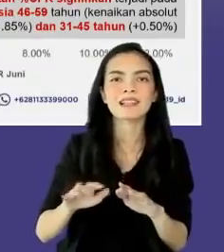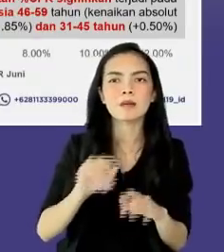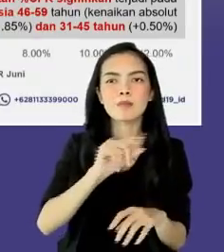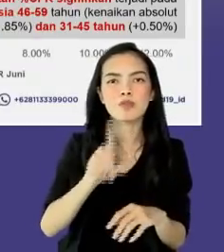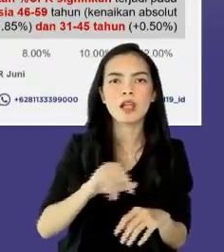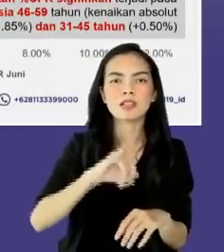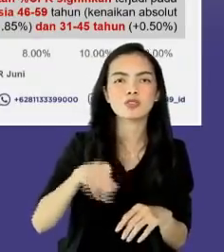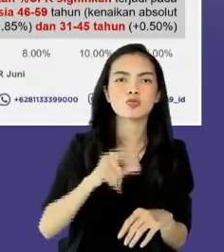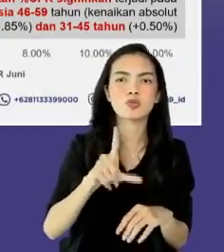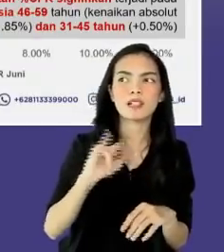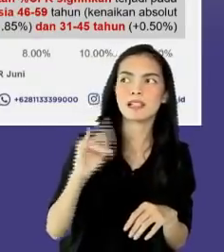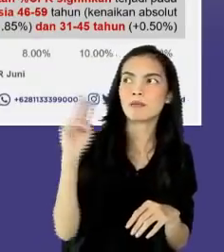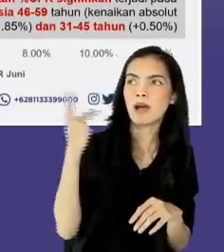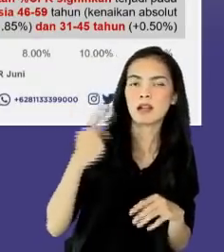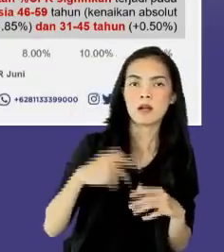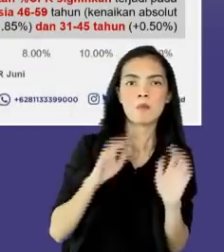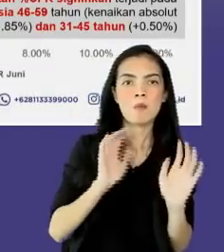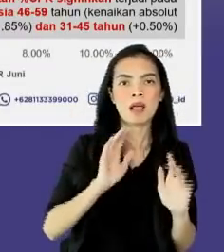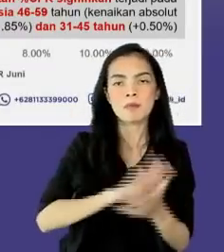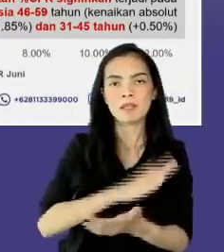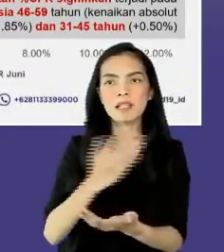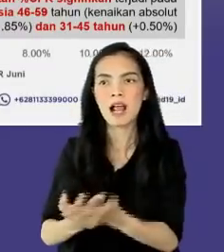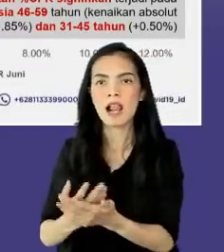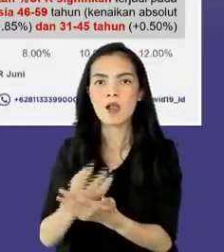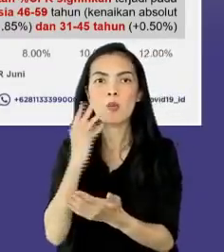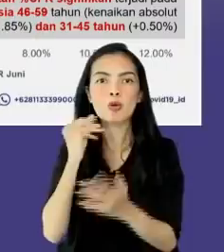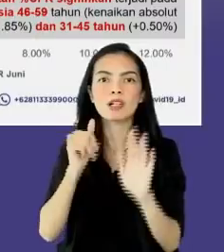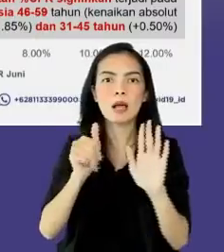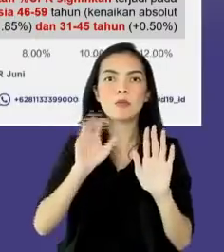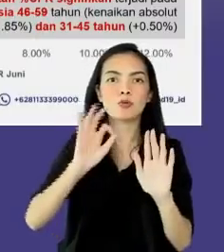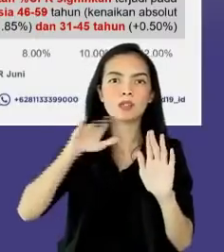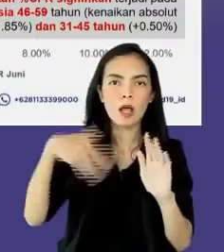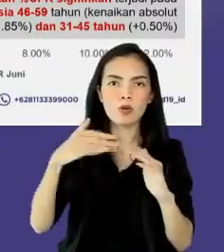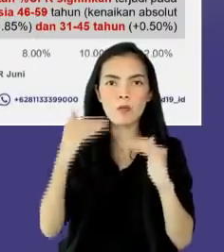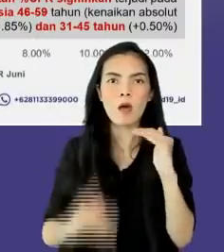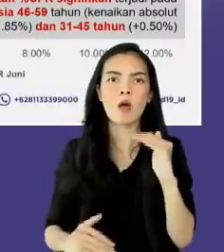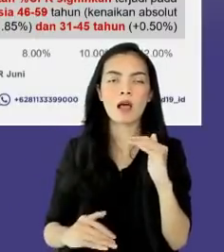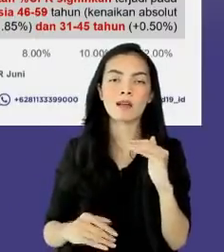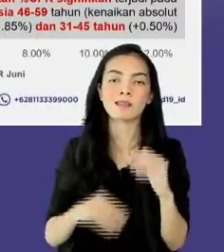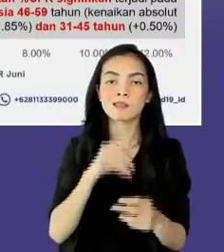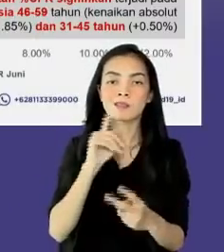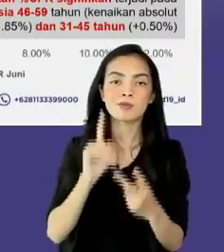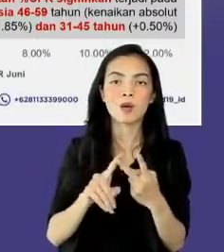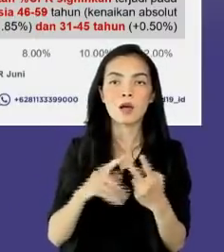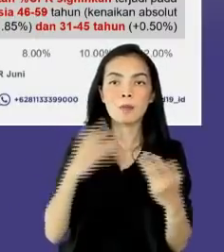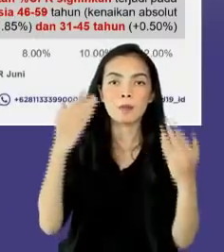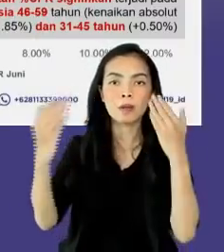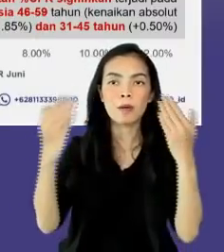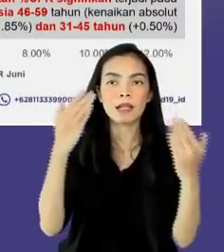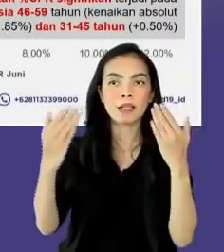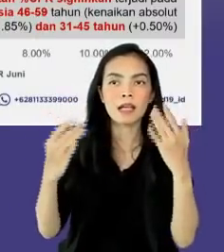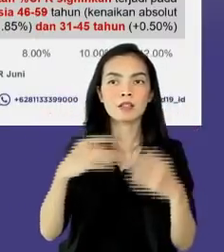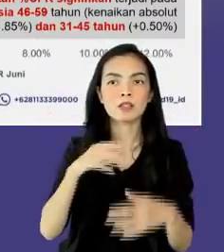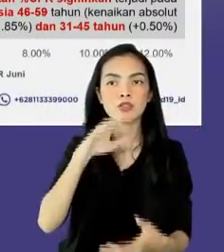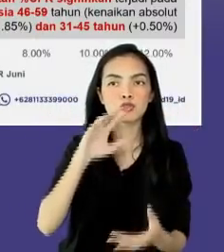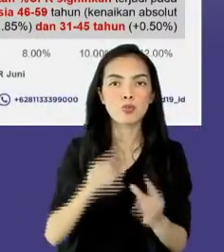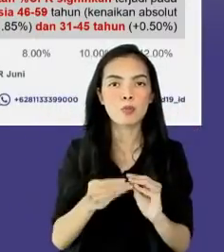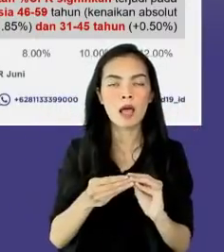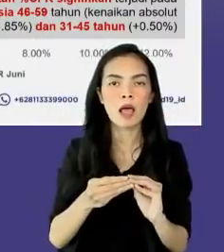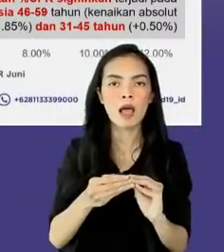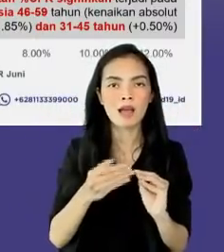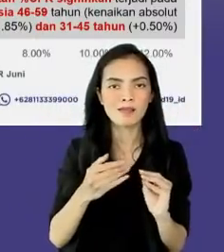bulan Juli kemarin terjadi peningkatan kematian yang sangat signifikan. Yang kedua, ingin saya bandingkan kalau tadi kan by jumlah absolut ya Dokter